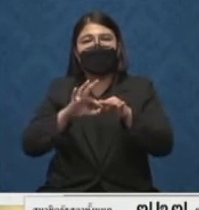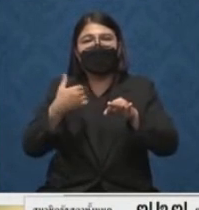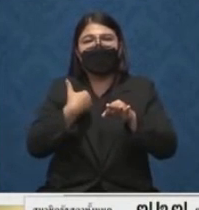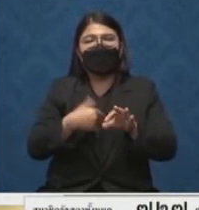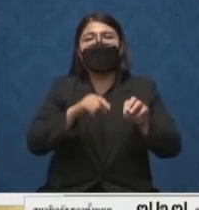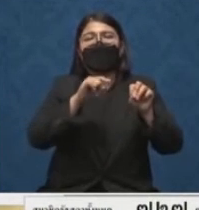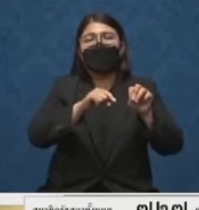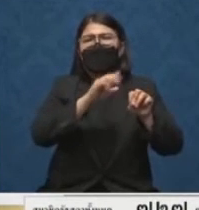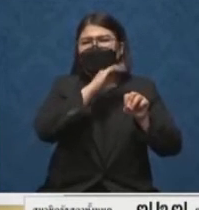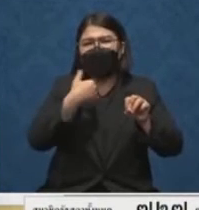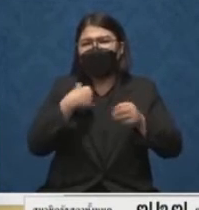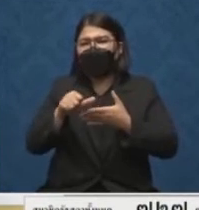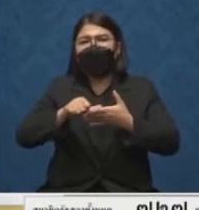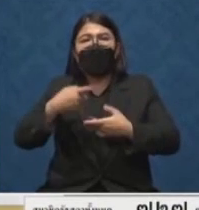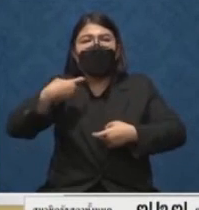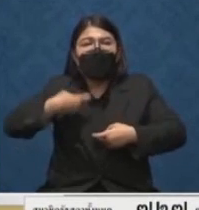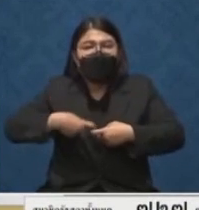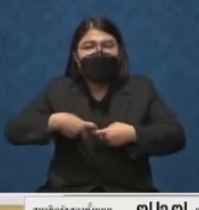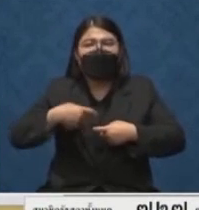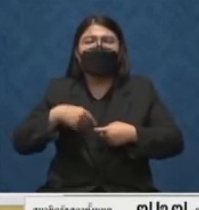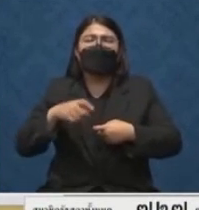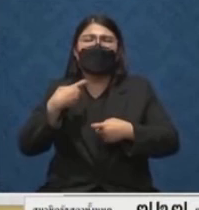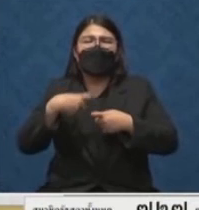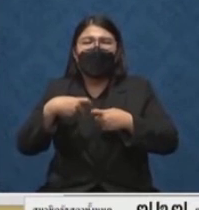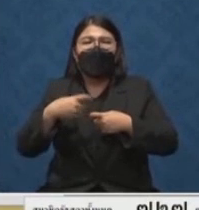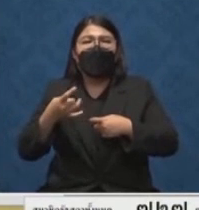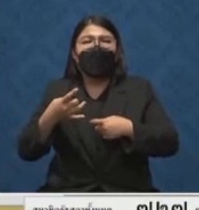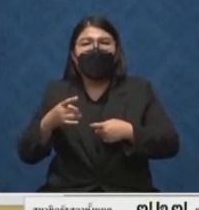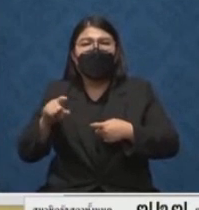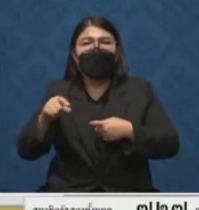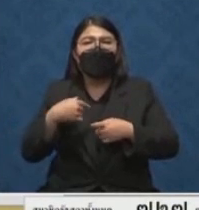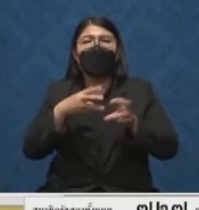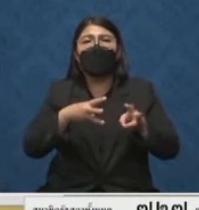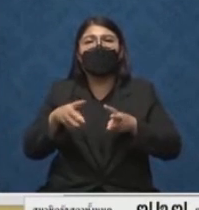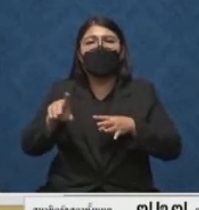่ที่จะมาแ้ับนนของเรากคือมะชีก งทน spectacular